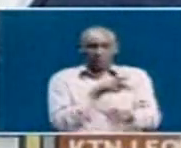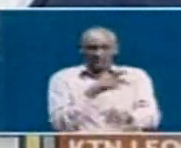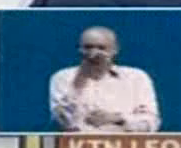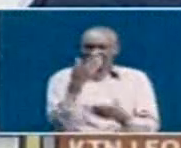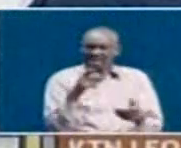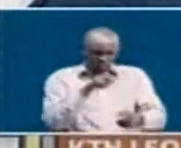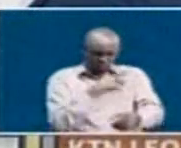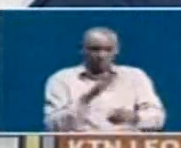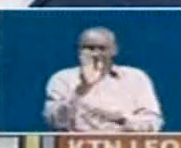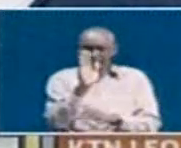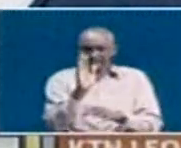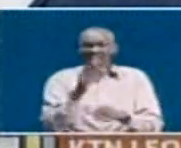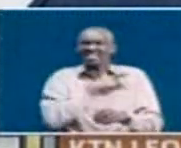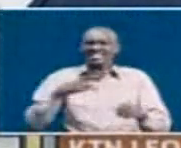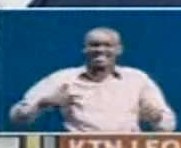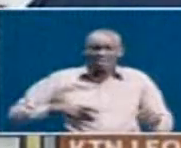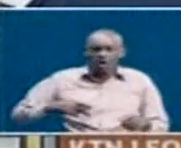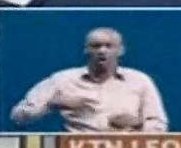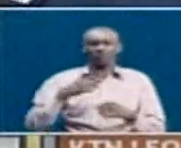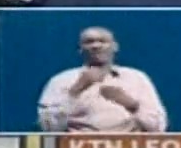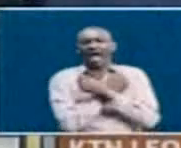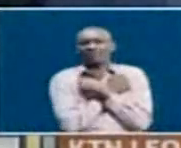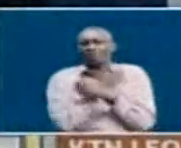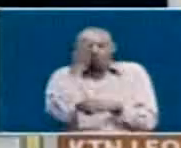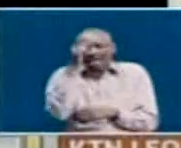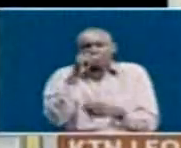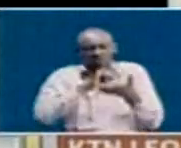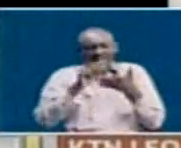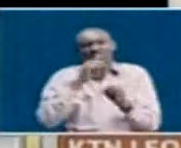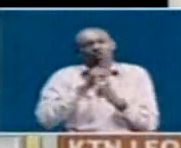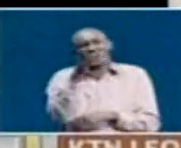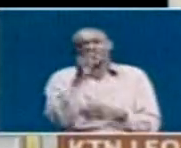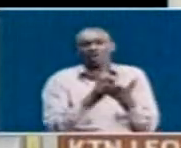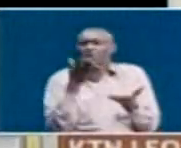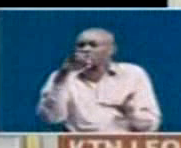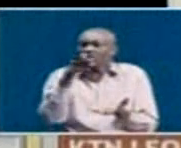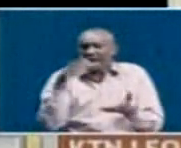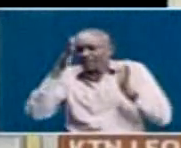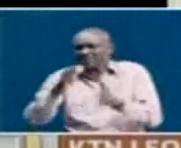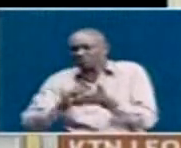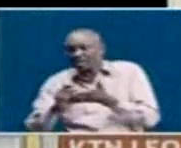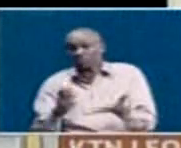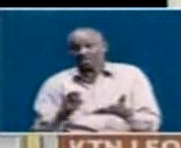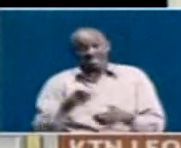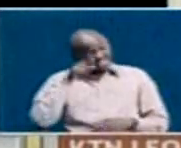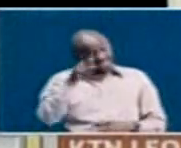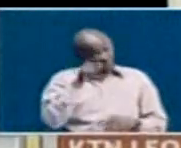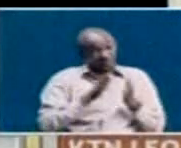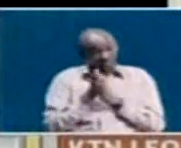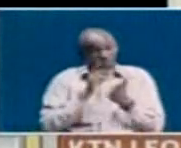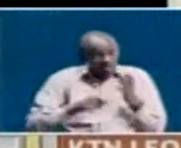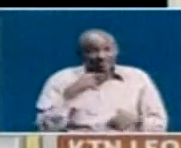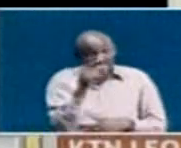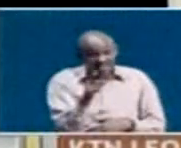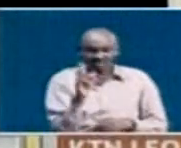ya nyimbo yako Falma Mapenzi. Jambo gani nilikupatia msukumo kuandika nyimbo kama hiyo au uliandikiwa? Jamani, msukumo huo naweza kuongelea